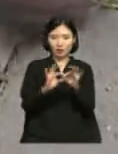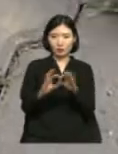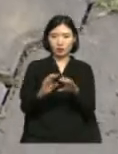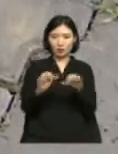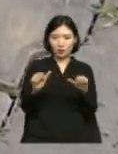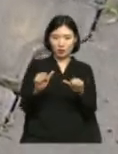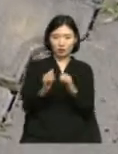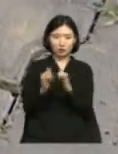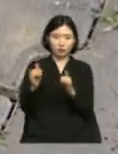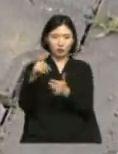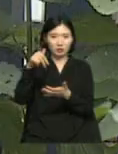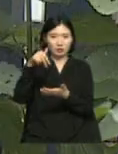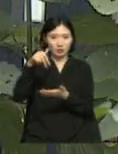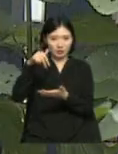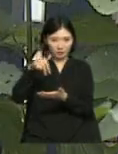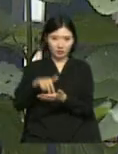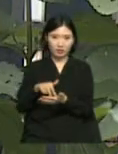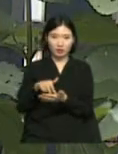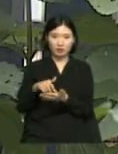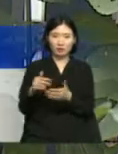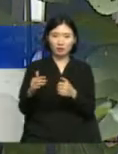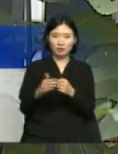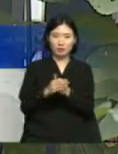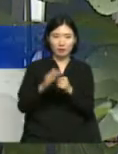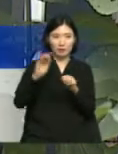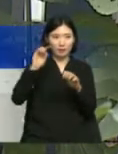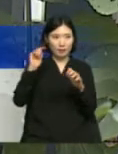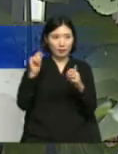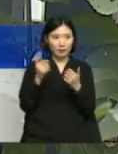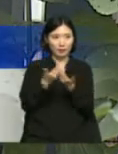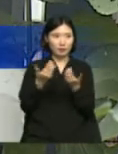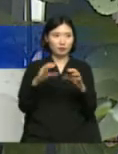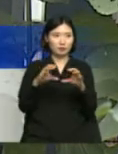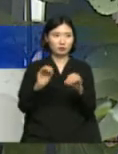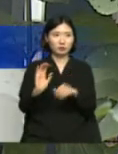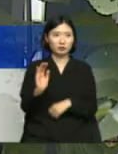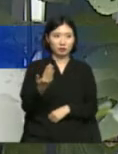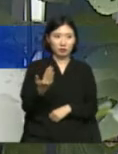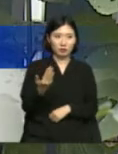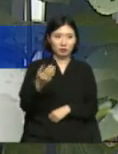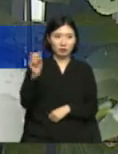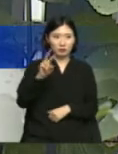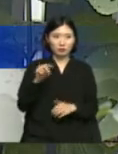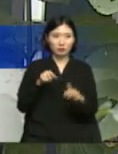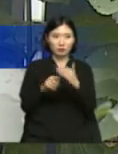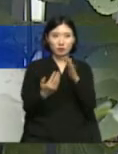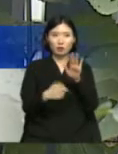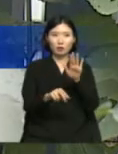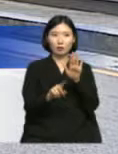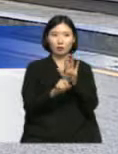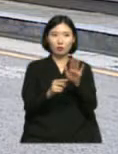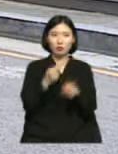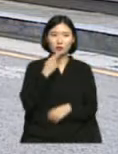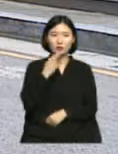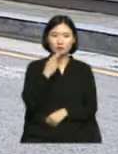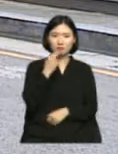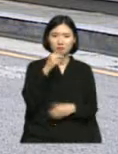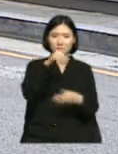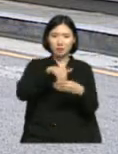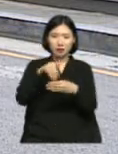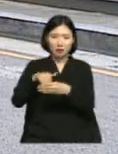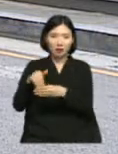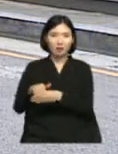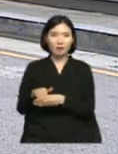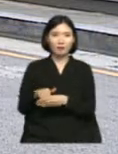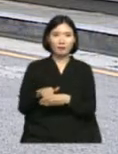주민들의 반대로 중단됐습니다. 불시에 와갖고 뭐 예고도 없이 그냥 막 폭탄이 그냥 막 들이받기 시작하더라고요. 마포구가